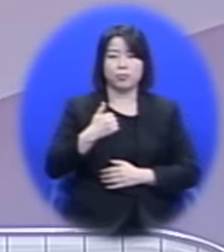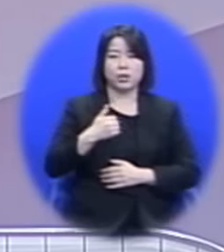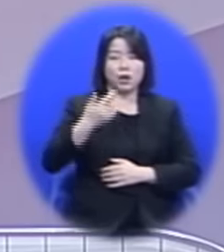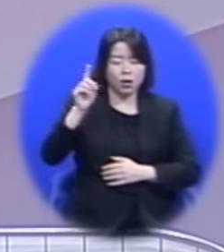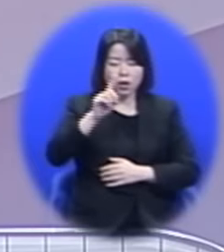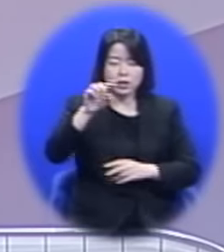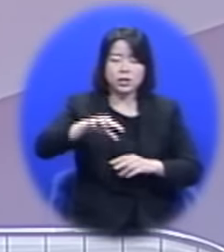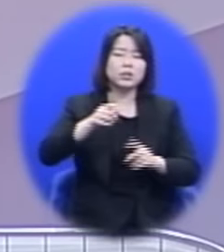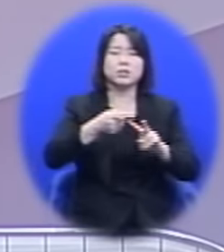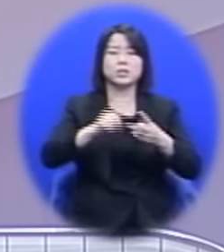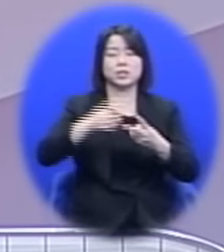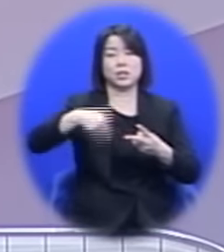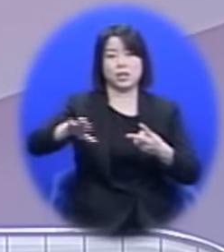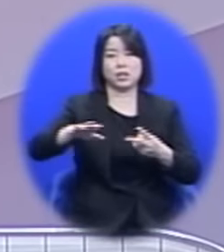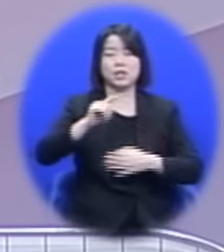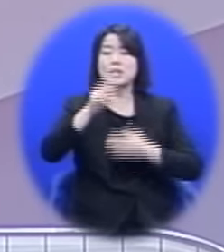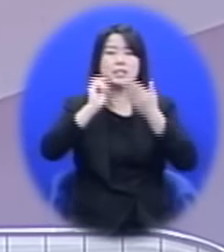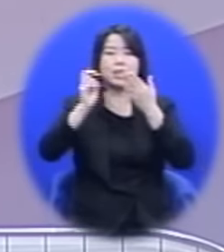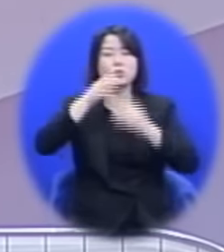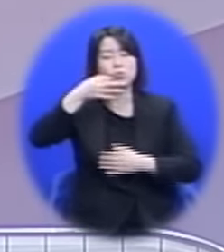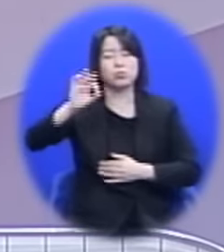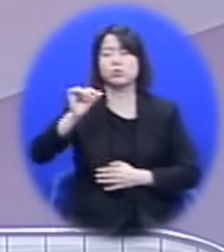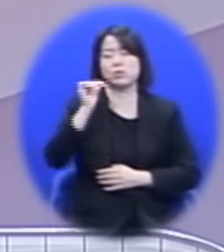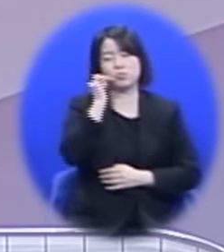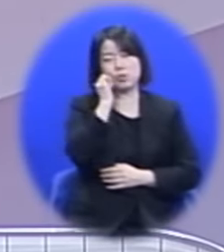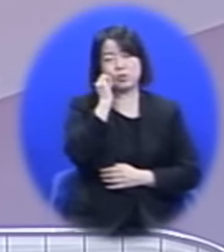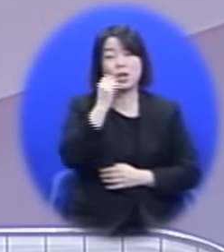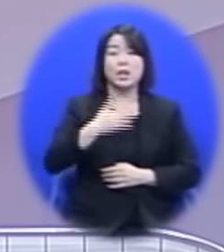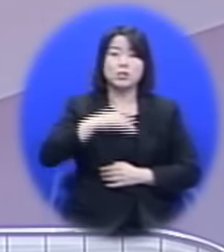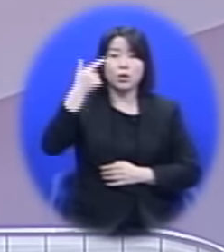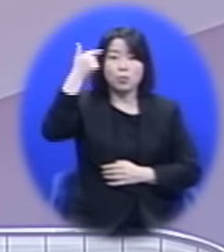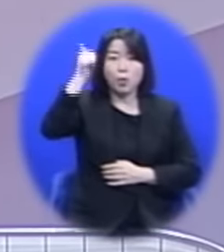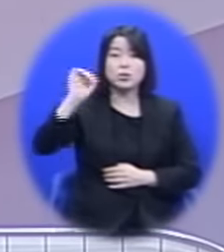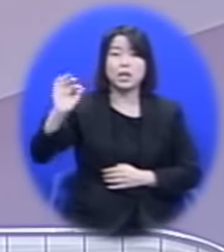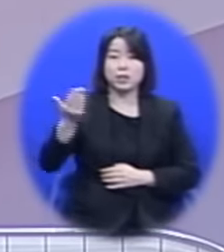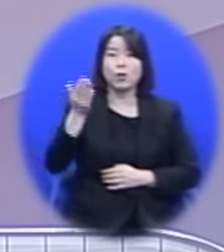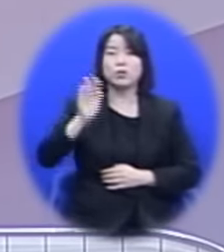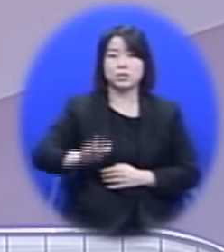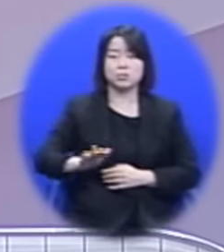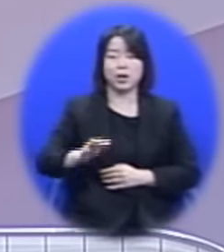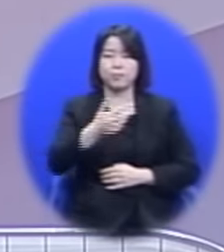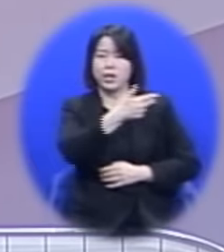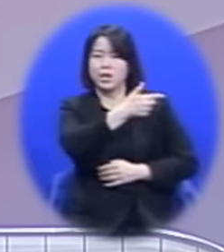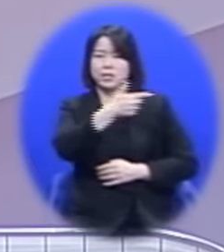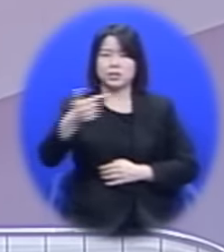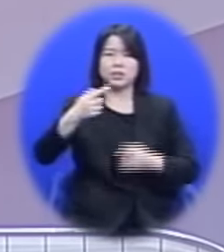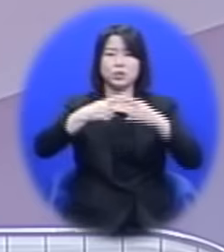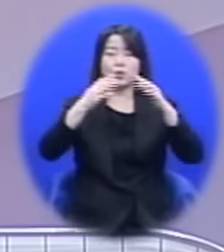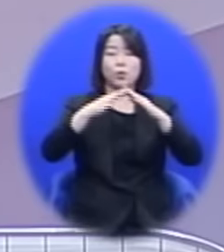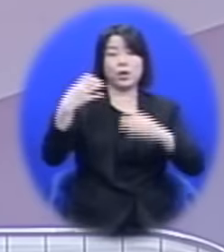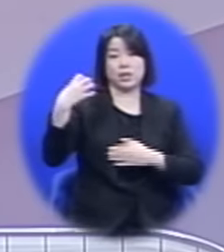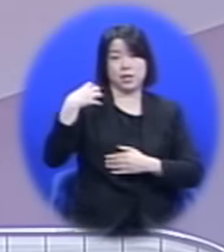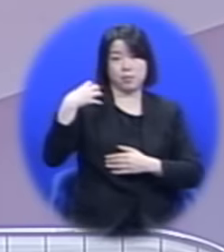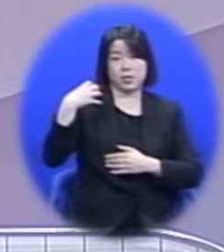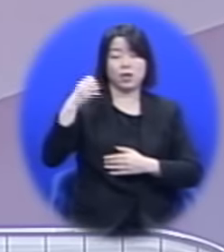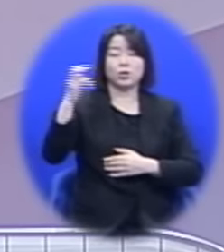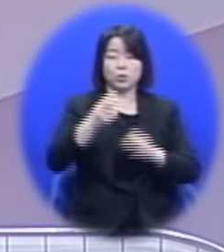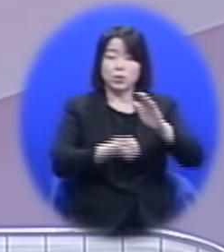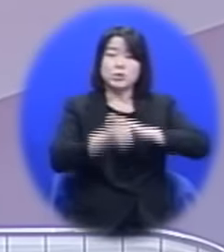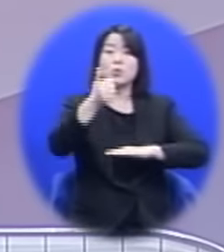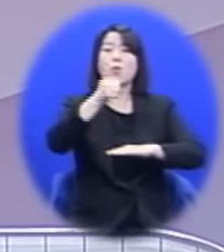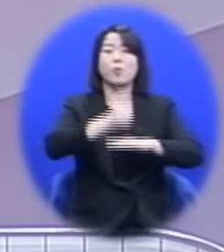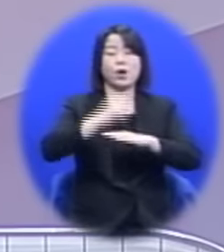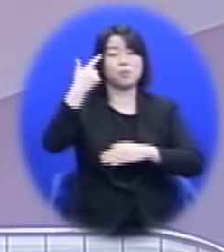못했습니다. 저는 목사가 되었지만 큰 교회 담임자가 성공한 목사